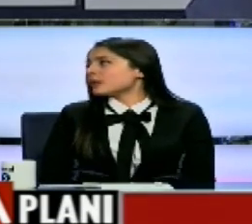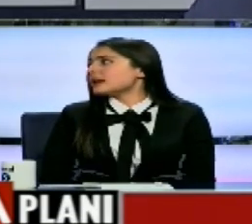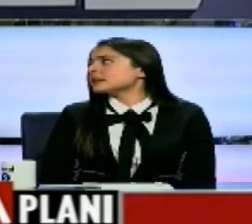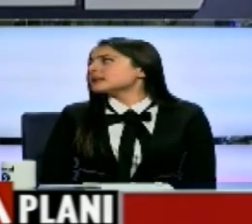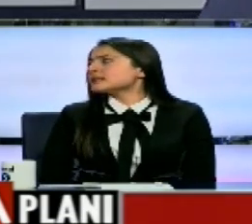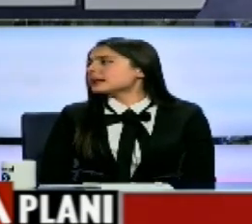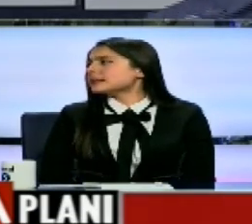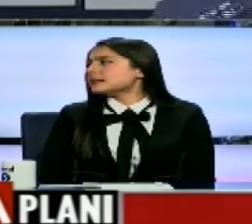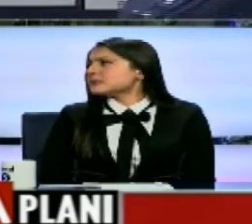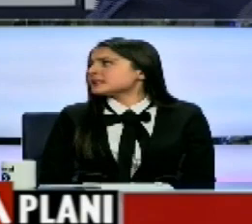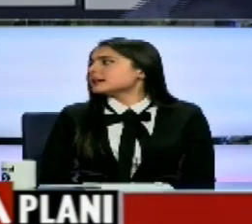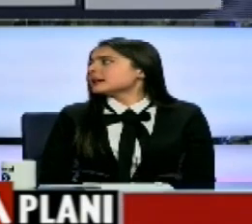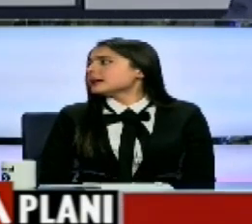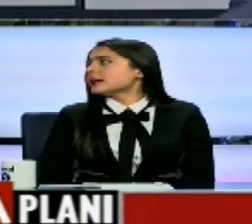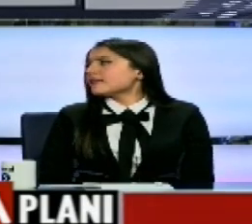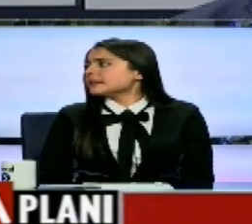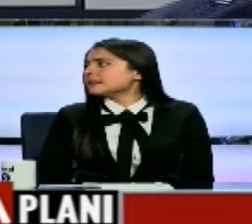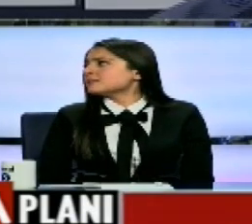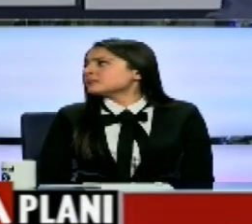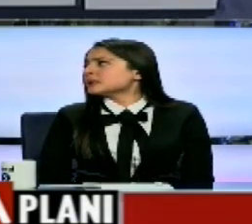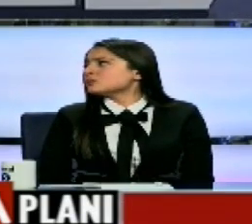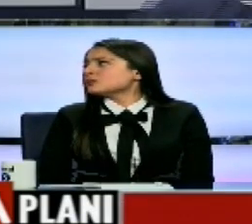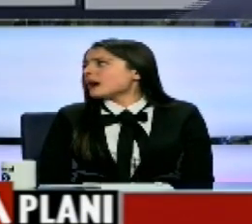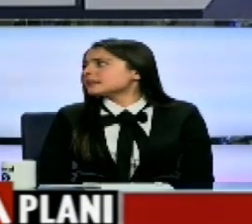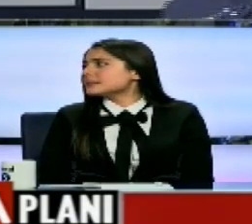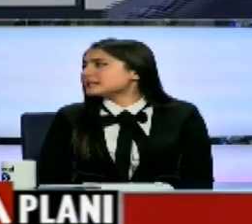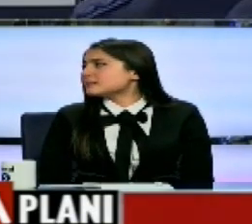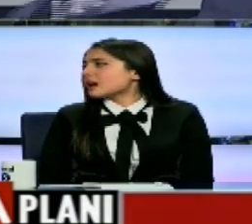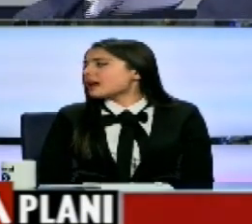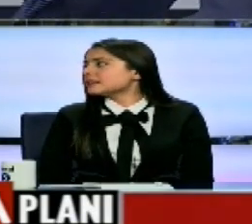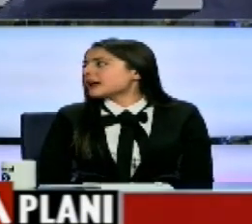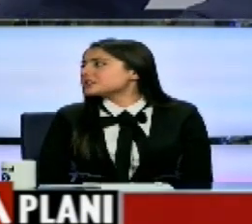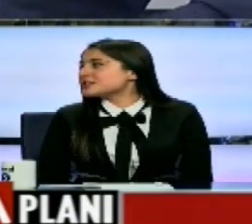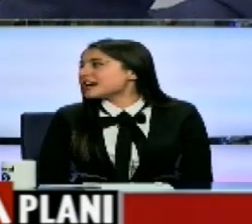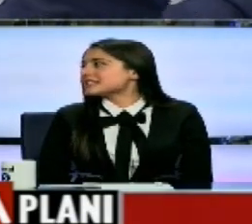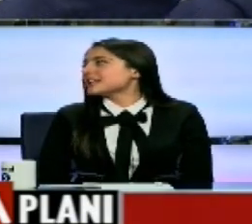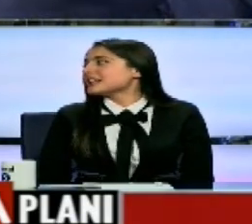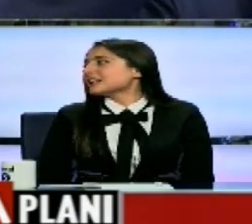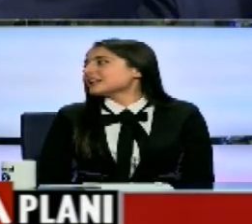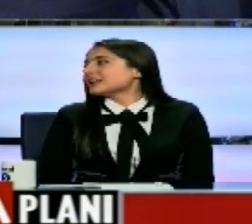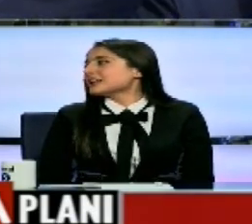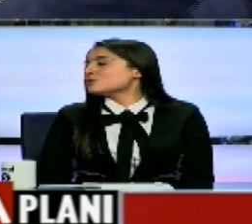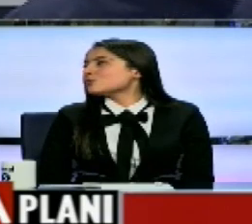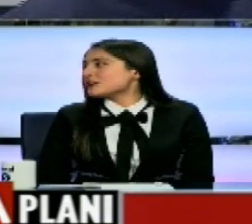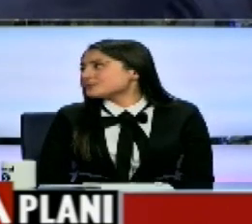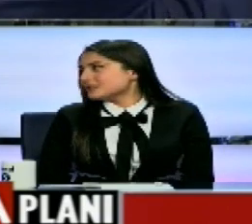O kadar sanki dedim ki evet dedim artık biz dedim karanlıktan çıkacağız.